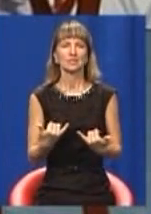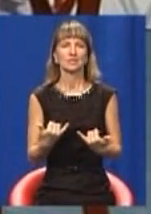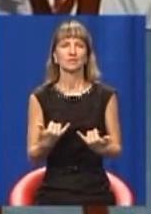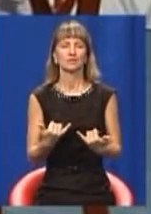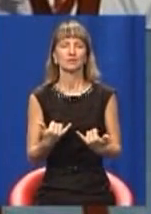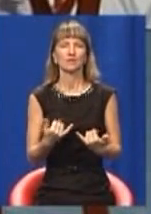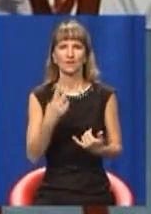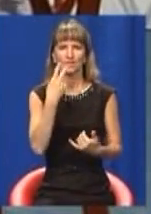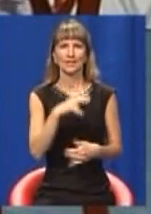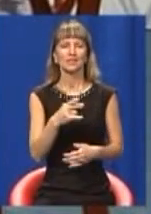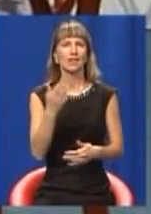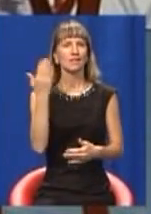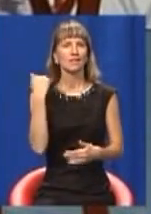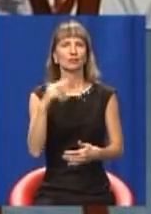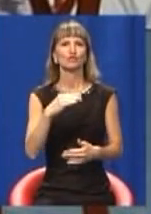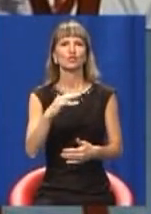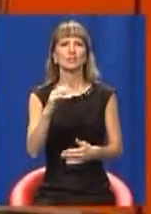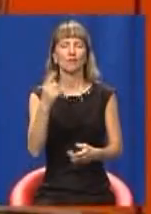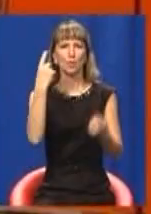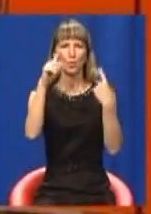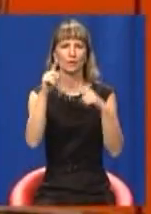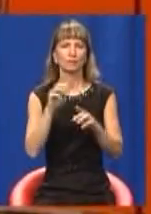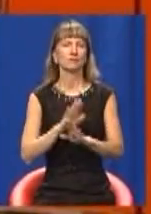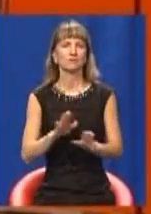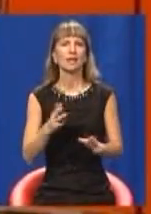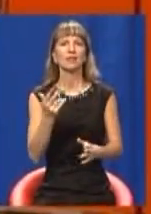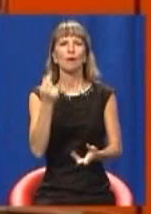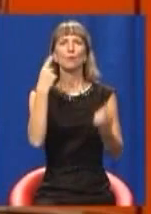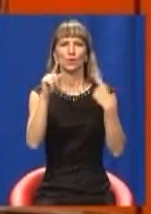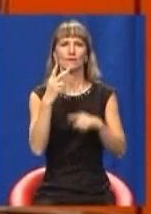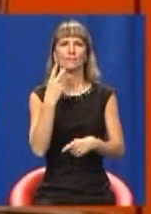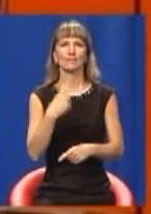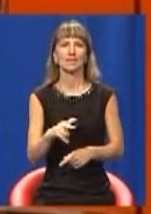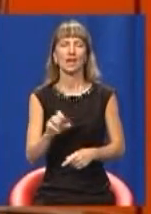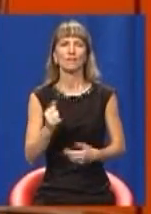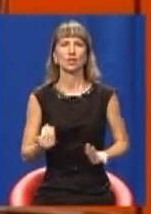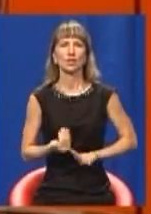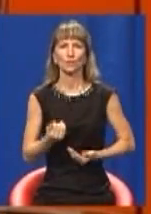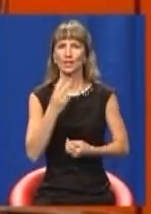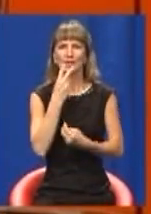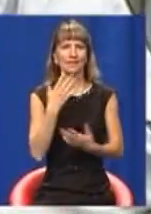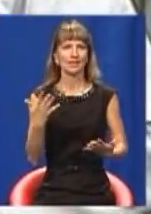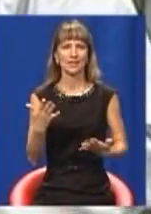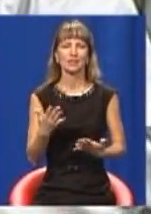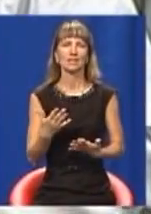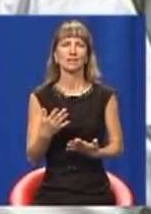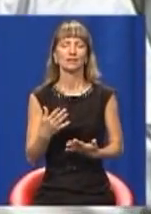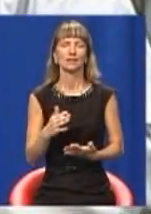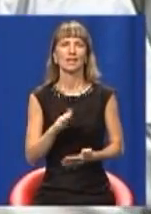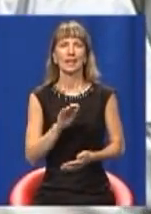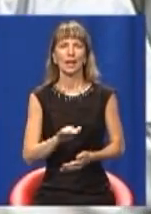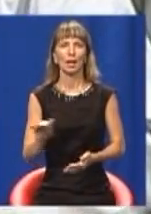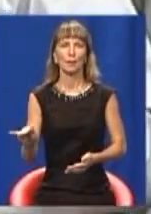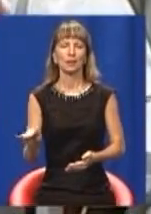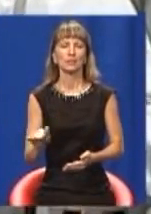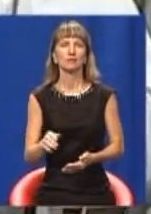ты когда-нибудь джина? В мультиках? Нет. А, да, в мультиках видела, да. А вживую? Нет. Нет. Ребят, его на